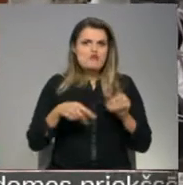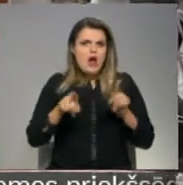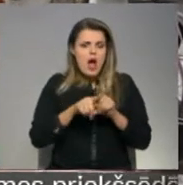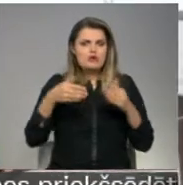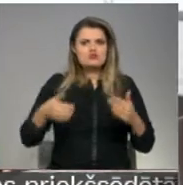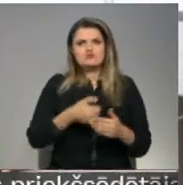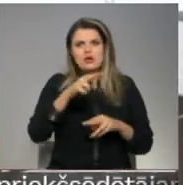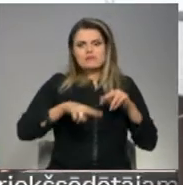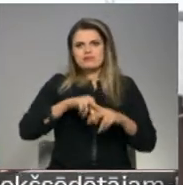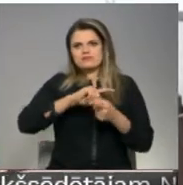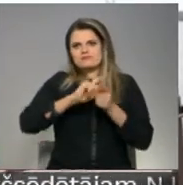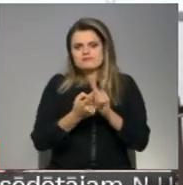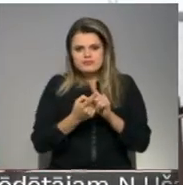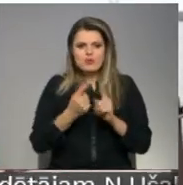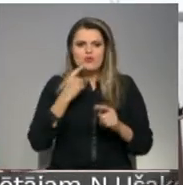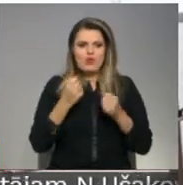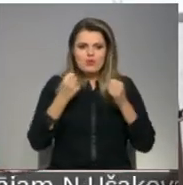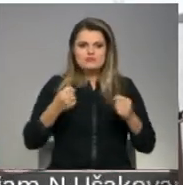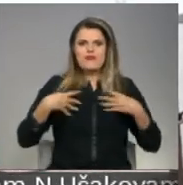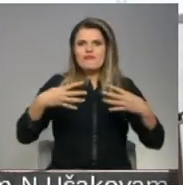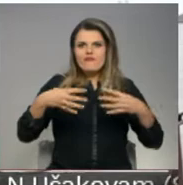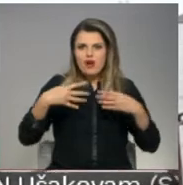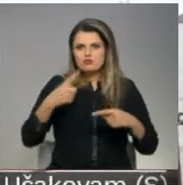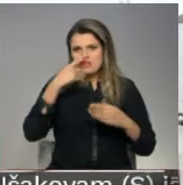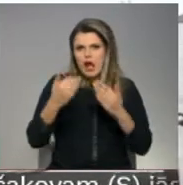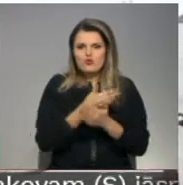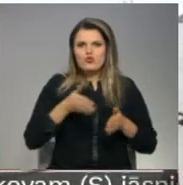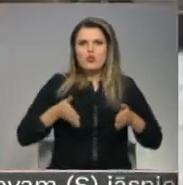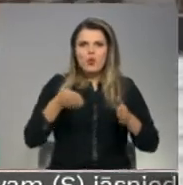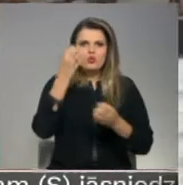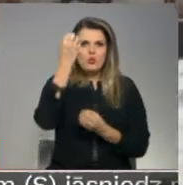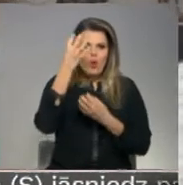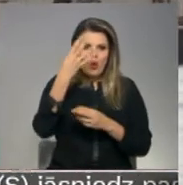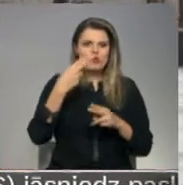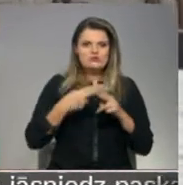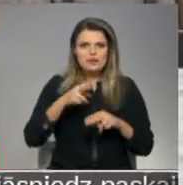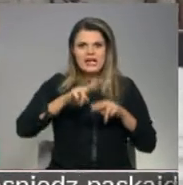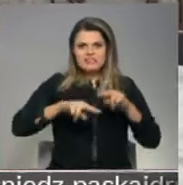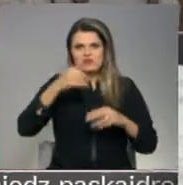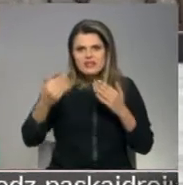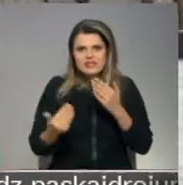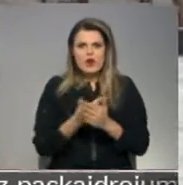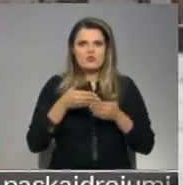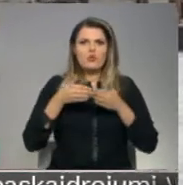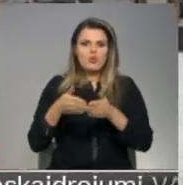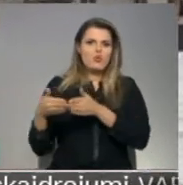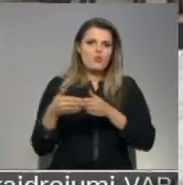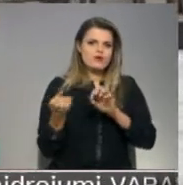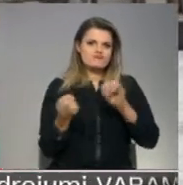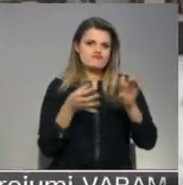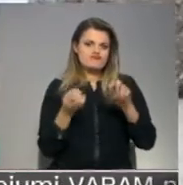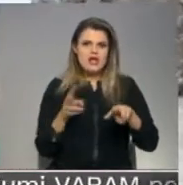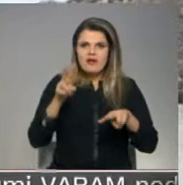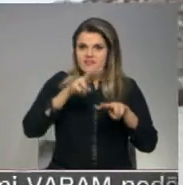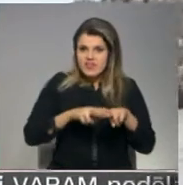un nostiprināt ostas vārtus, atjaunot vairākus molus un iekšējā reidā izbūvēt jaunu kuģu iekraušanas vietu. Līdz šim